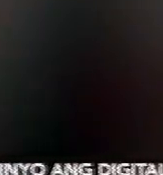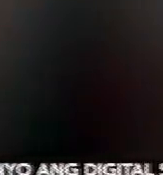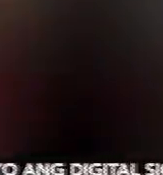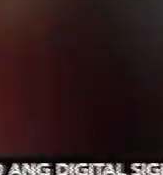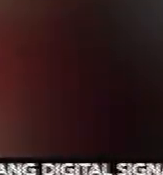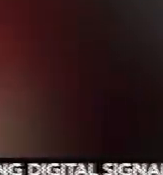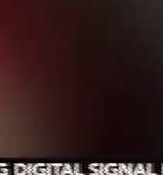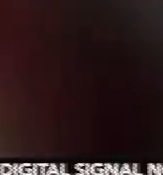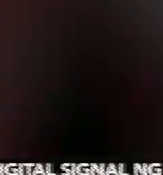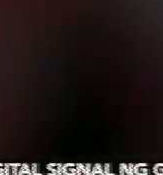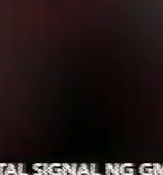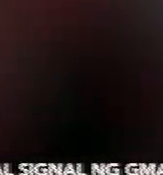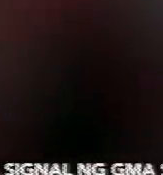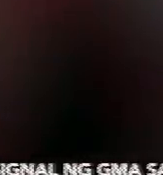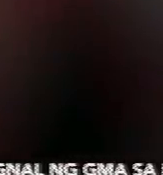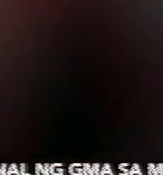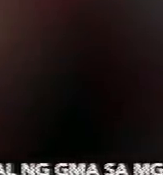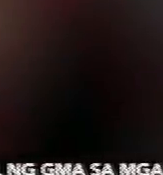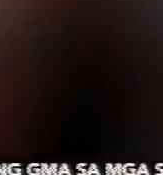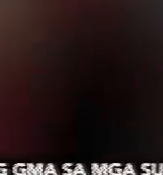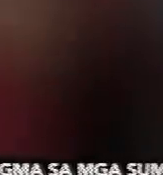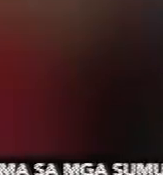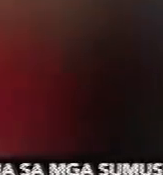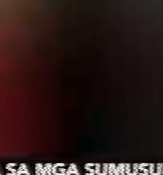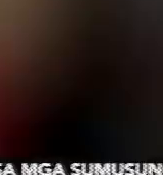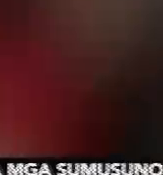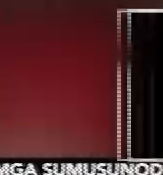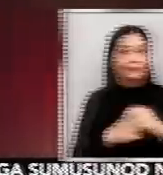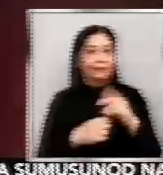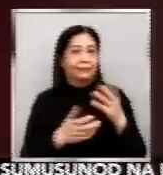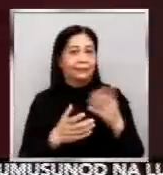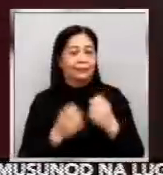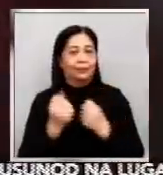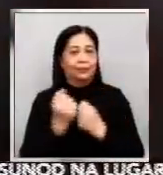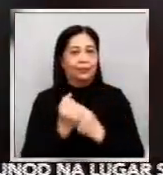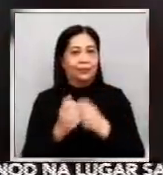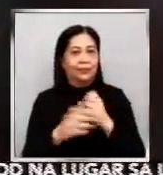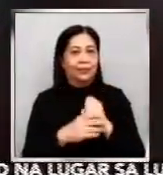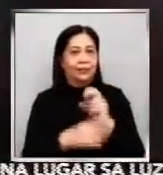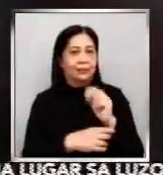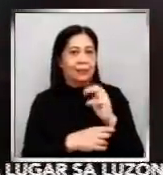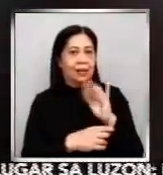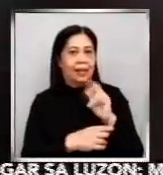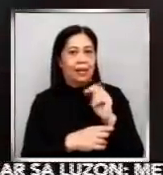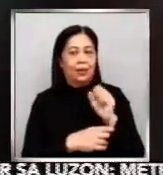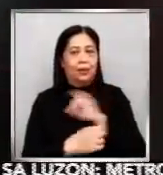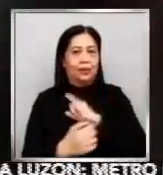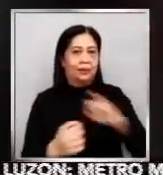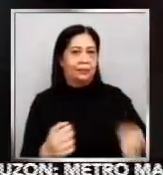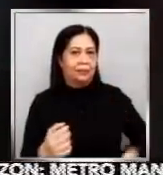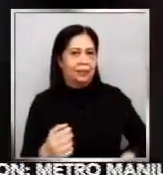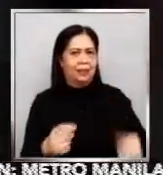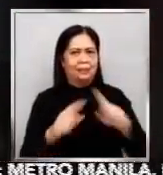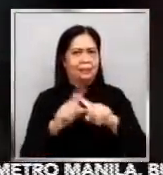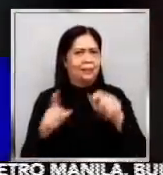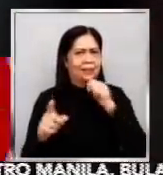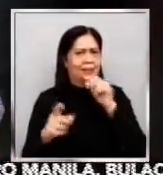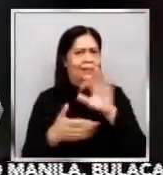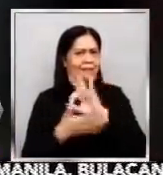Pangkabugerang outfit ang inirampa ni Fern Pitacio sa court na ito sa San Mariano, Isabela. Pero hindi ito fashion show,